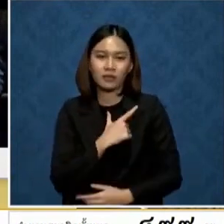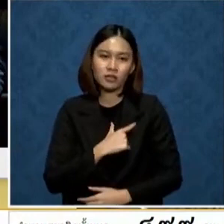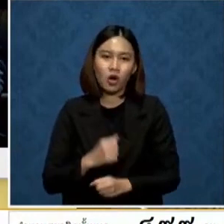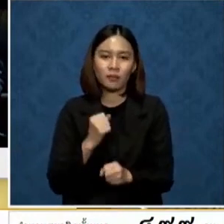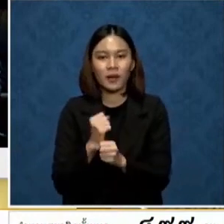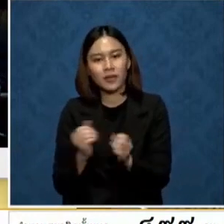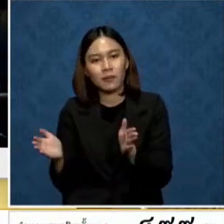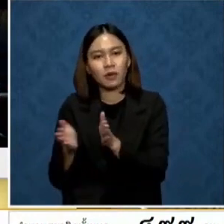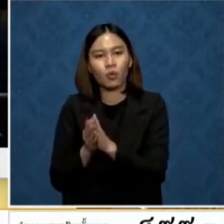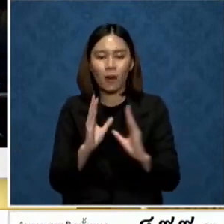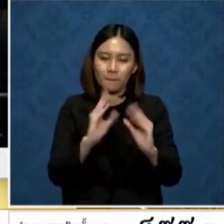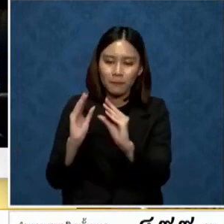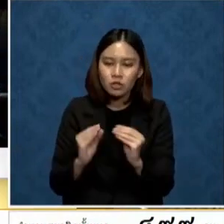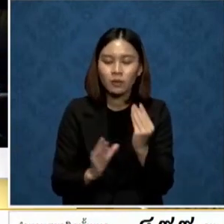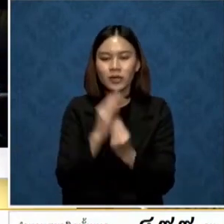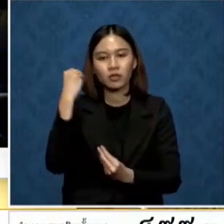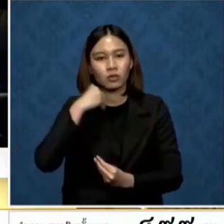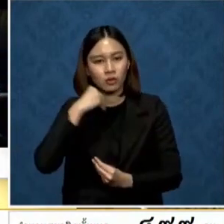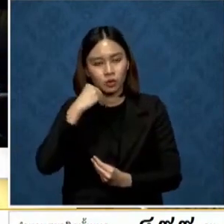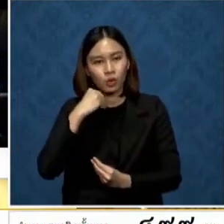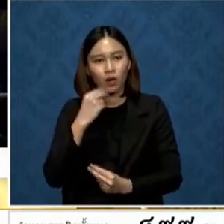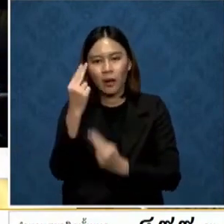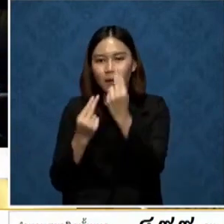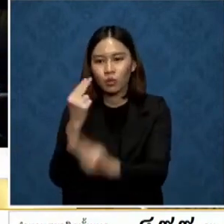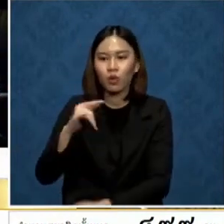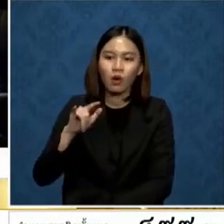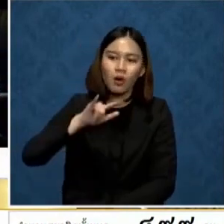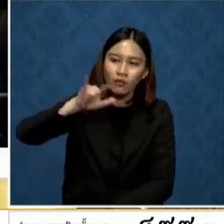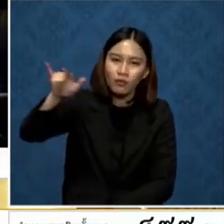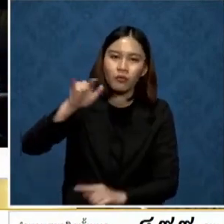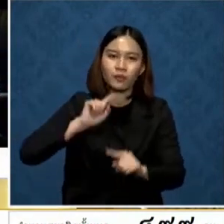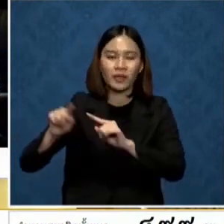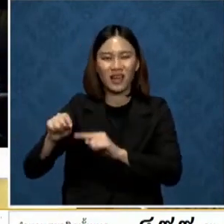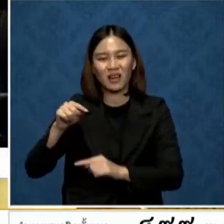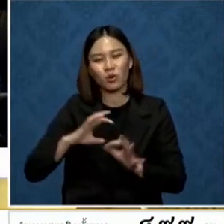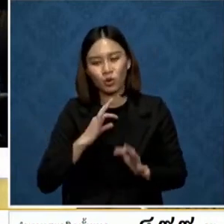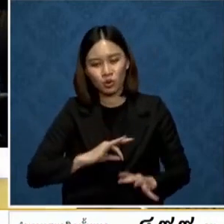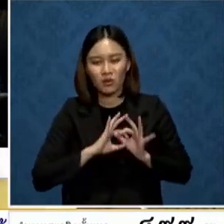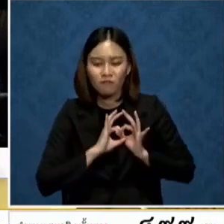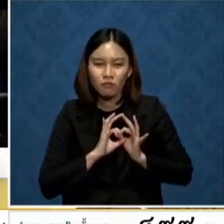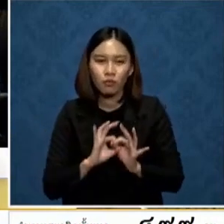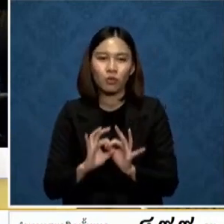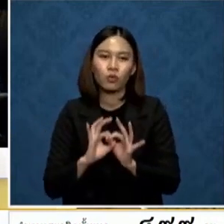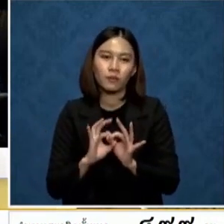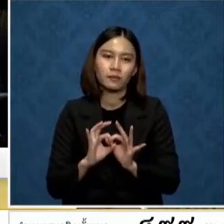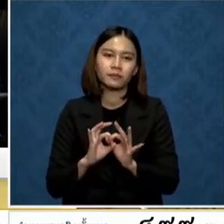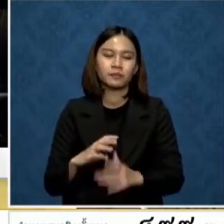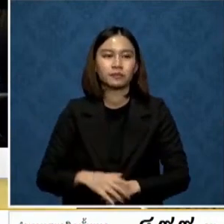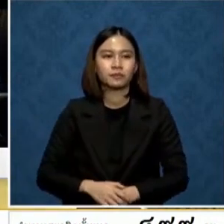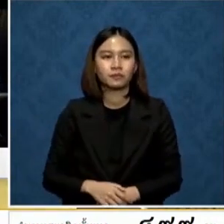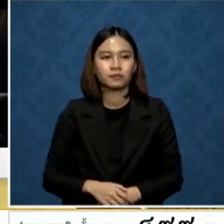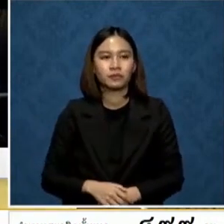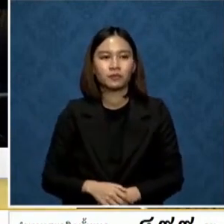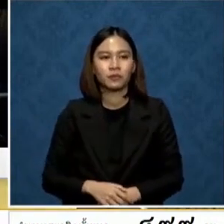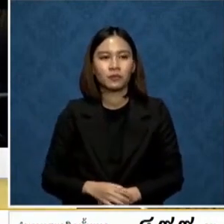มาด้วยกันประชุมกันทุกอาทิตย์ไปดูงานในประเทศไปต่างประเทศนี่คือความผูกพันถึงขนาดนั้นนะครับท่านประธานก็